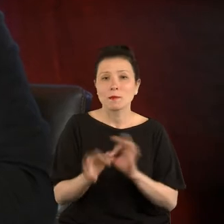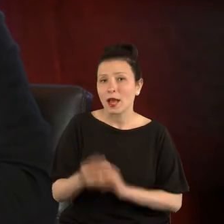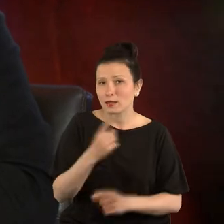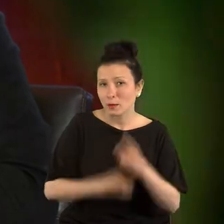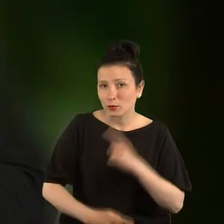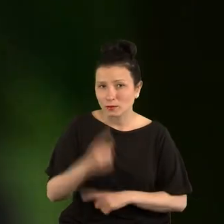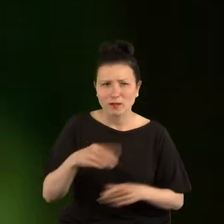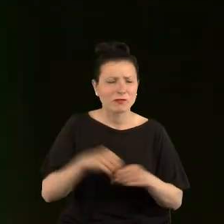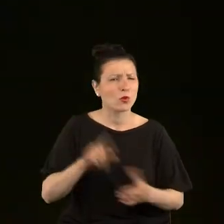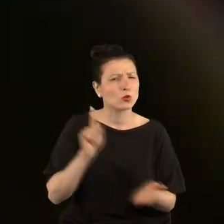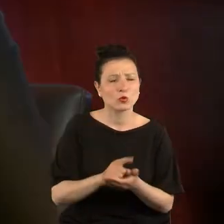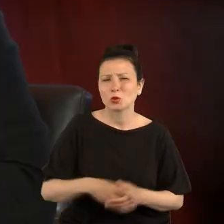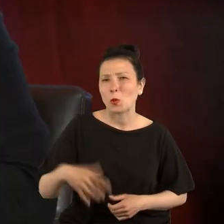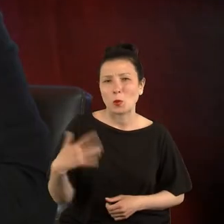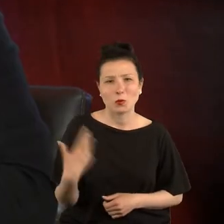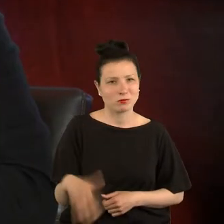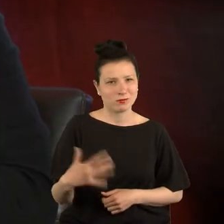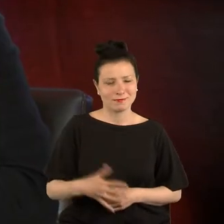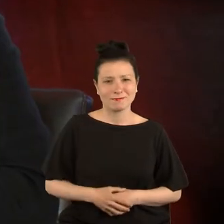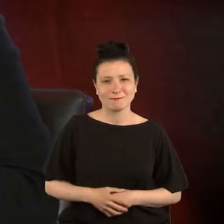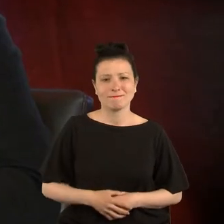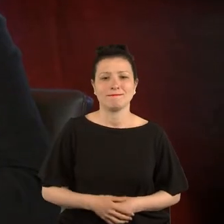sukcesami ogromnymi, czyli mimo